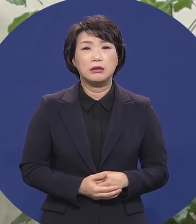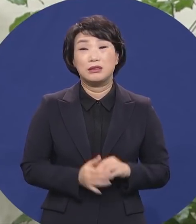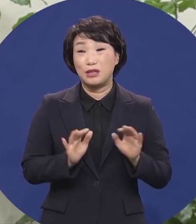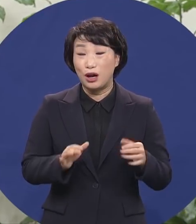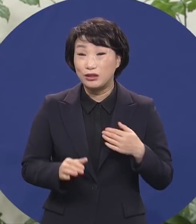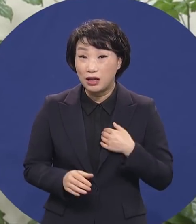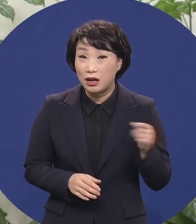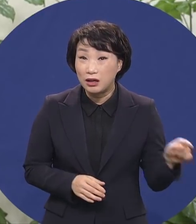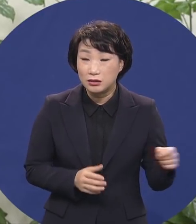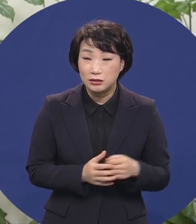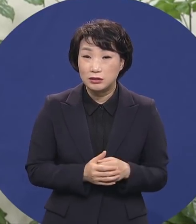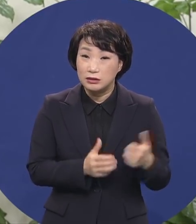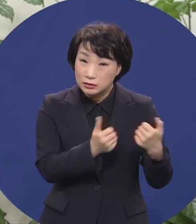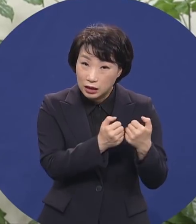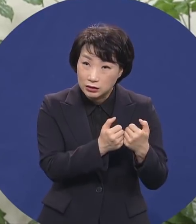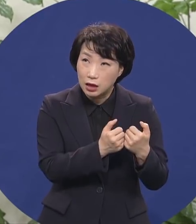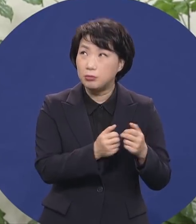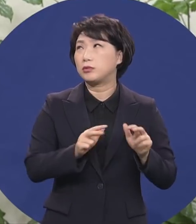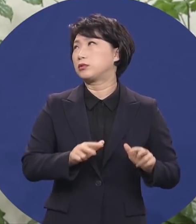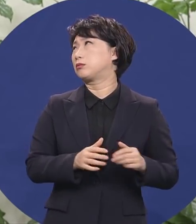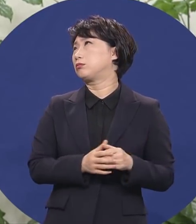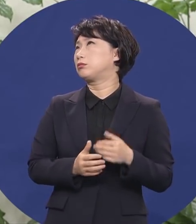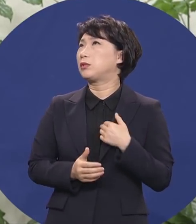제가 그분과 내가 상담한 제가 지금